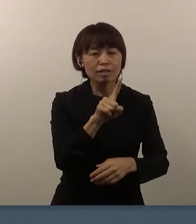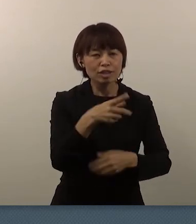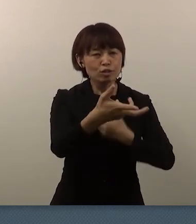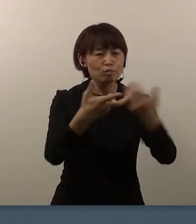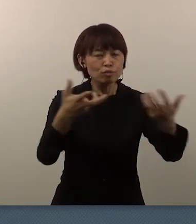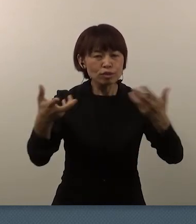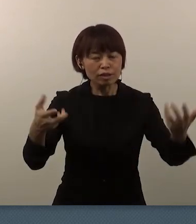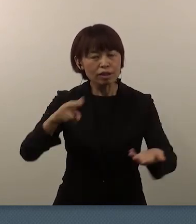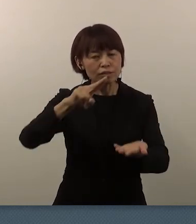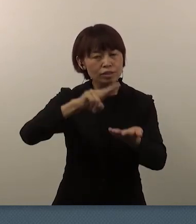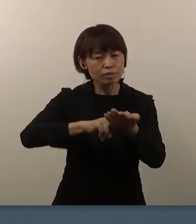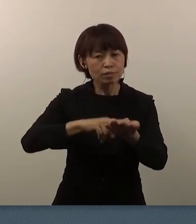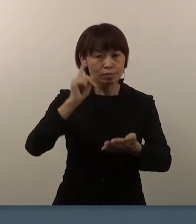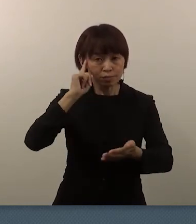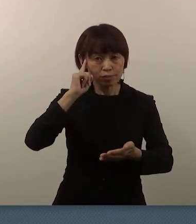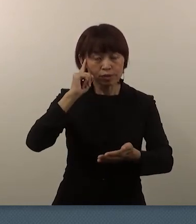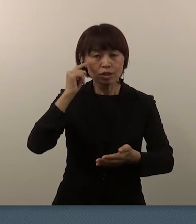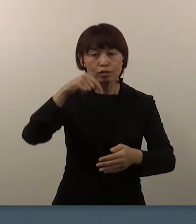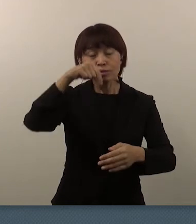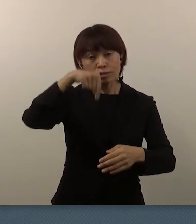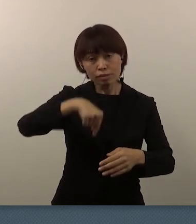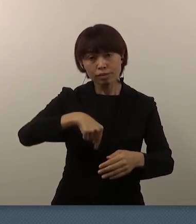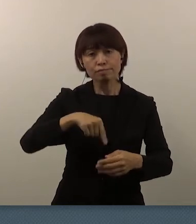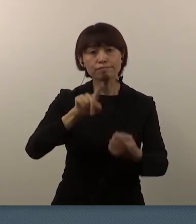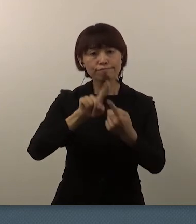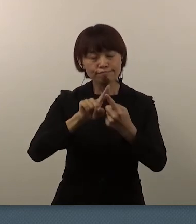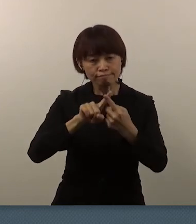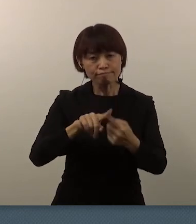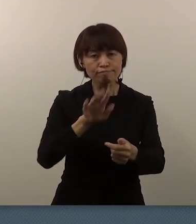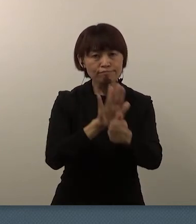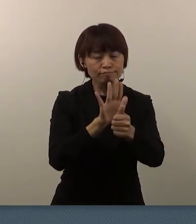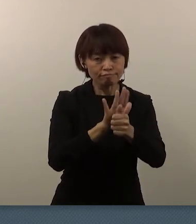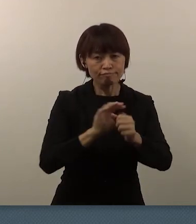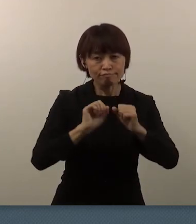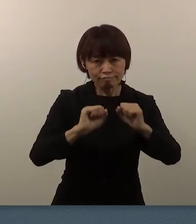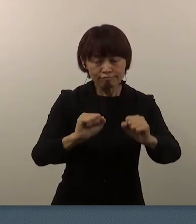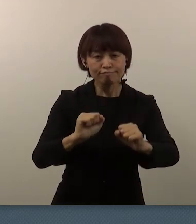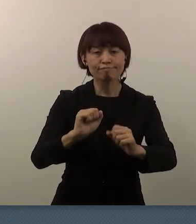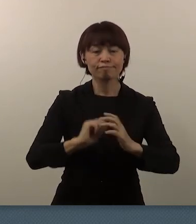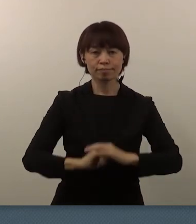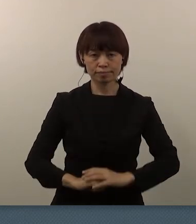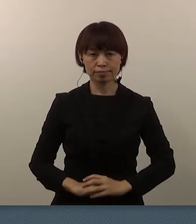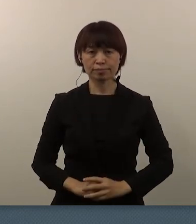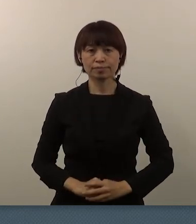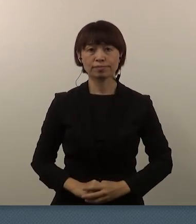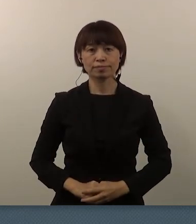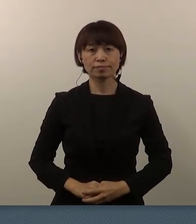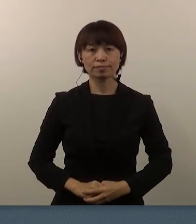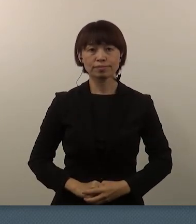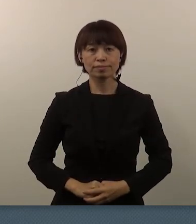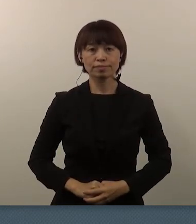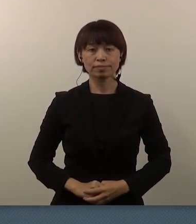くると、そういった形の中で今後支援が展開されていくというふうに主張しています。